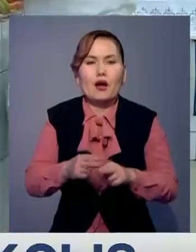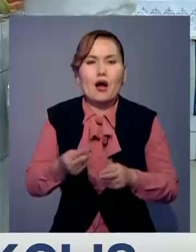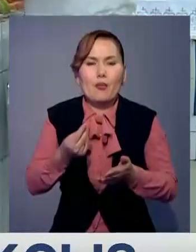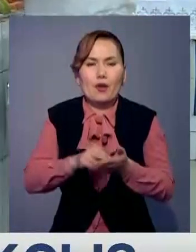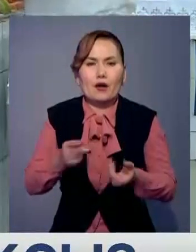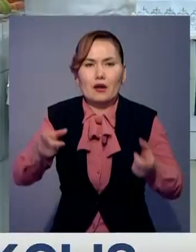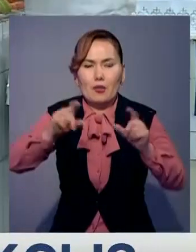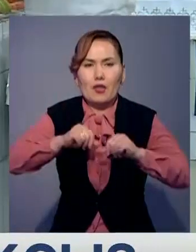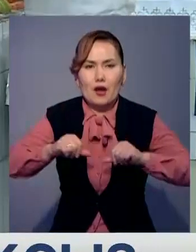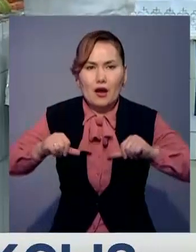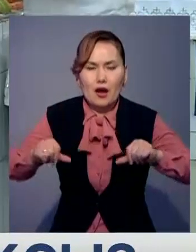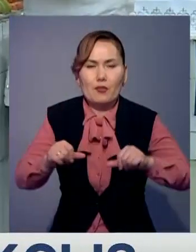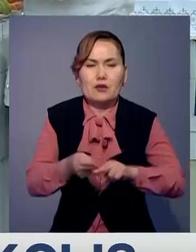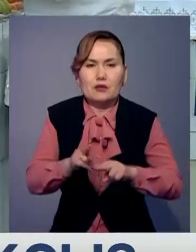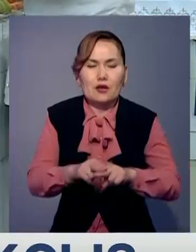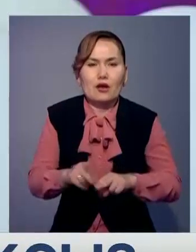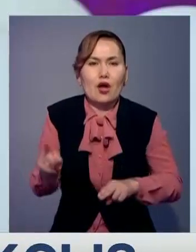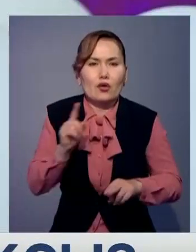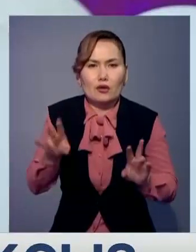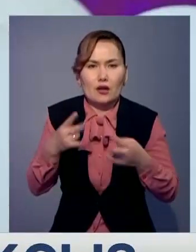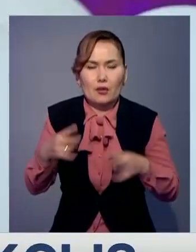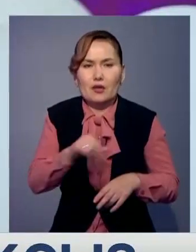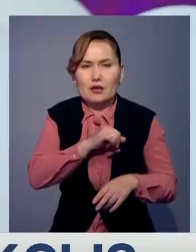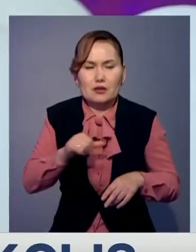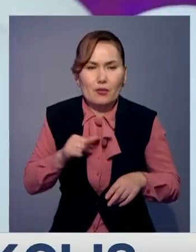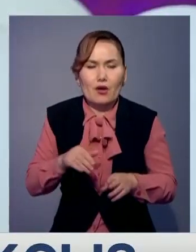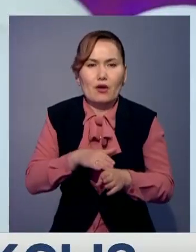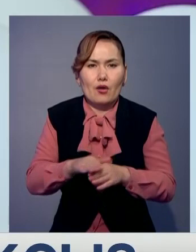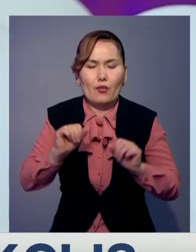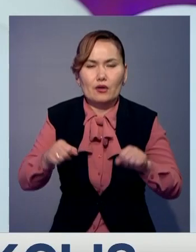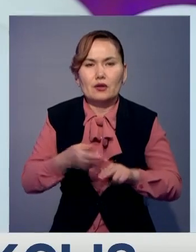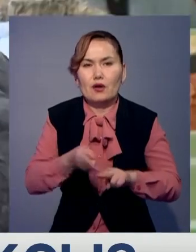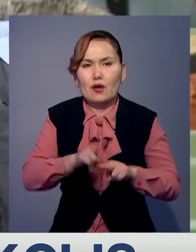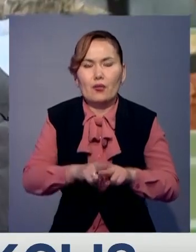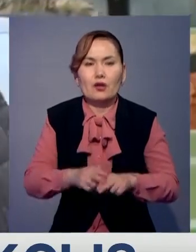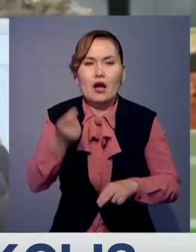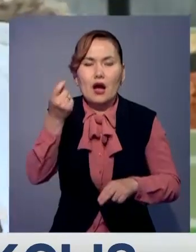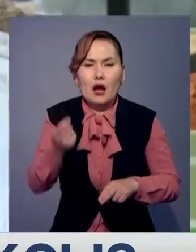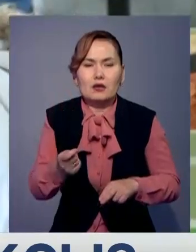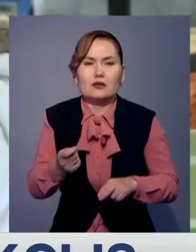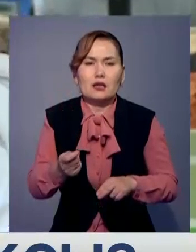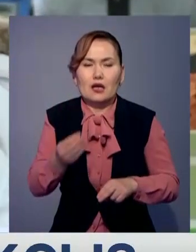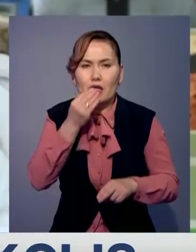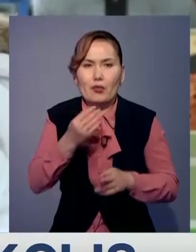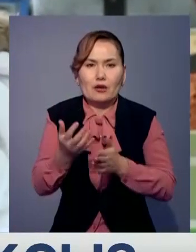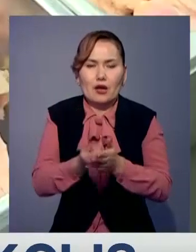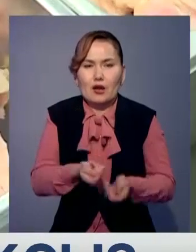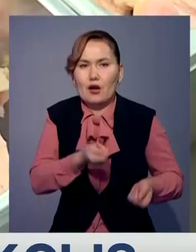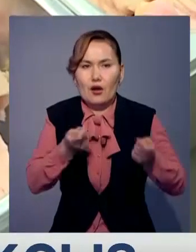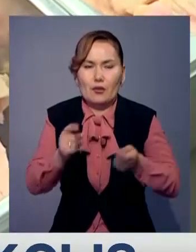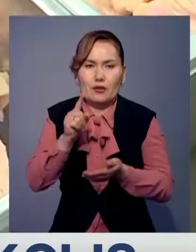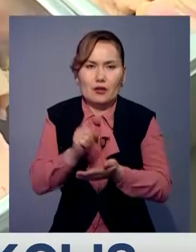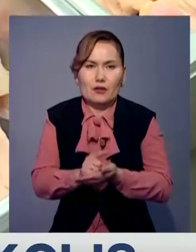кезеңде комиссия шешімін күтпестен өз бетінше әрекет ете алады. Бұл тауарды құны арзан кезінде алып қалуға мүмкіндік береді.